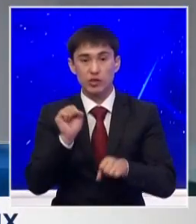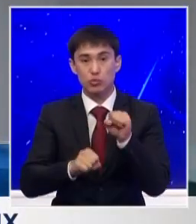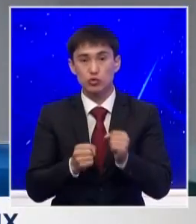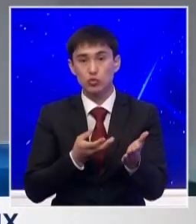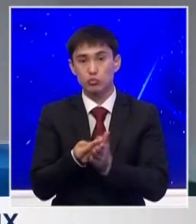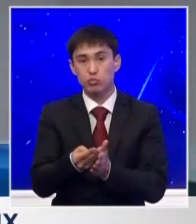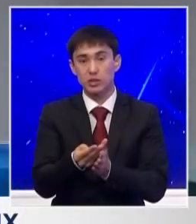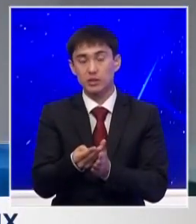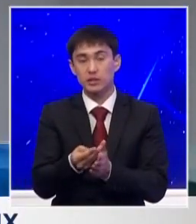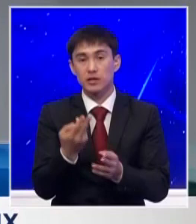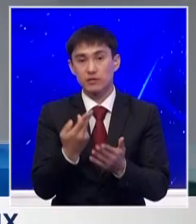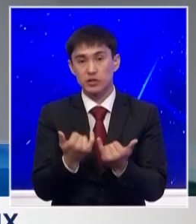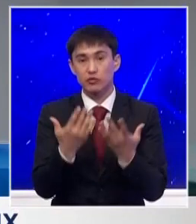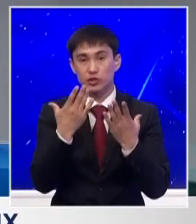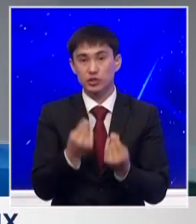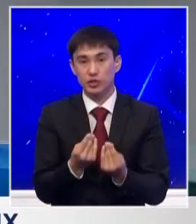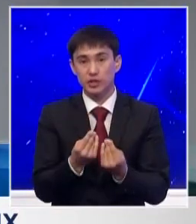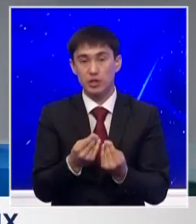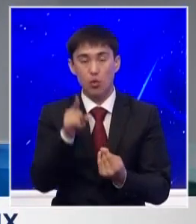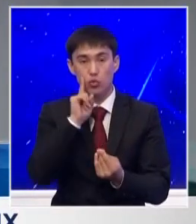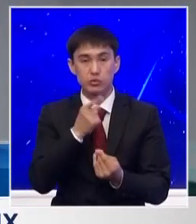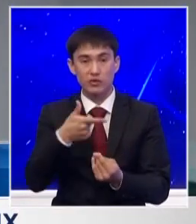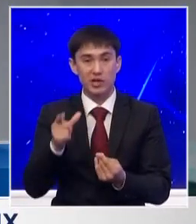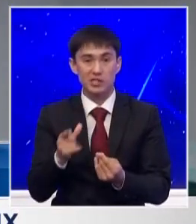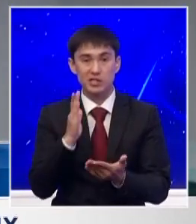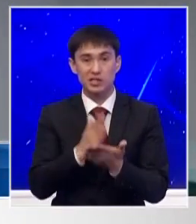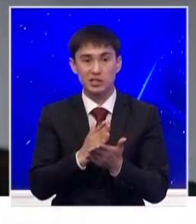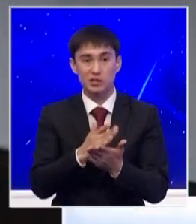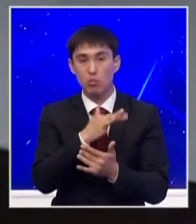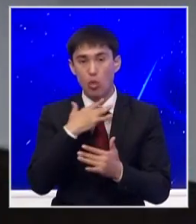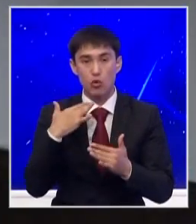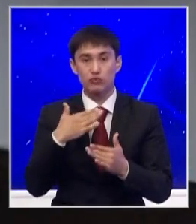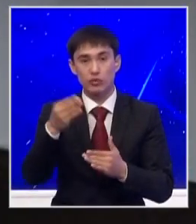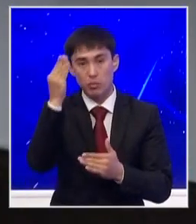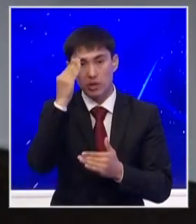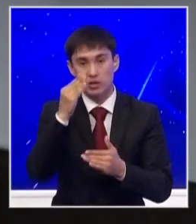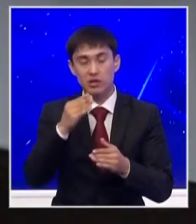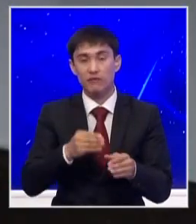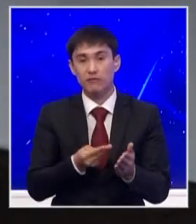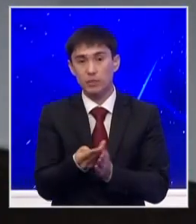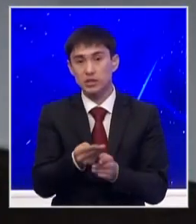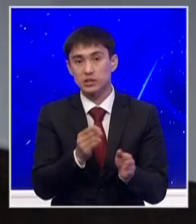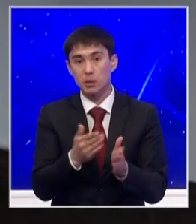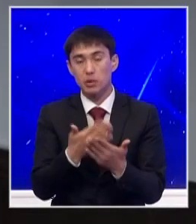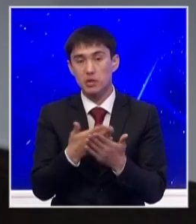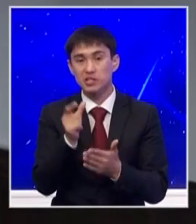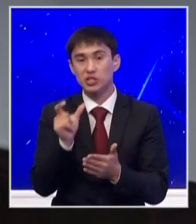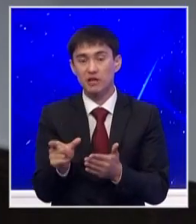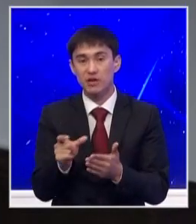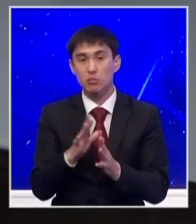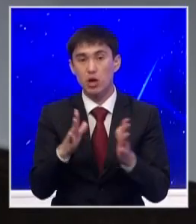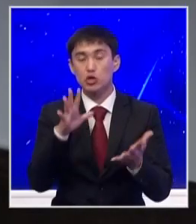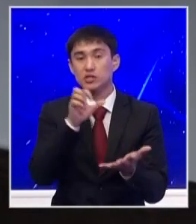успеть закрыть платежи. На сегодняшний день для удобства граждан предусмотрено множество методов транзакций. Например, если человек из-за